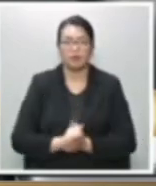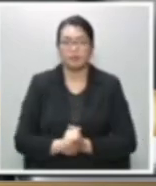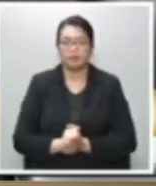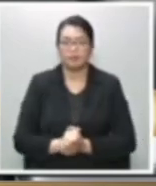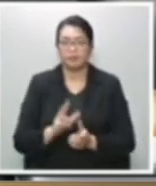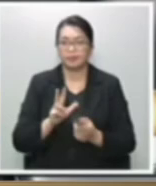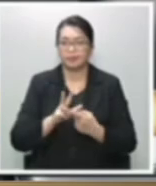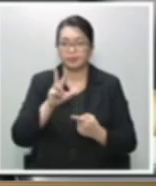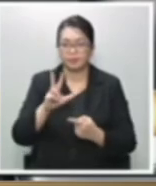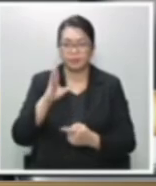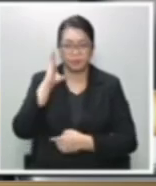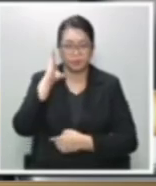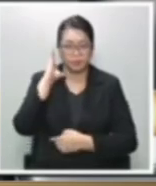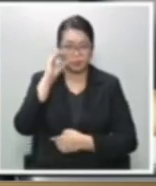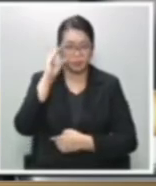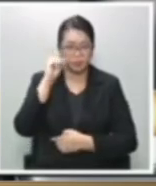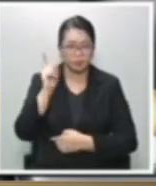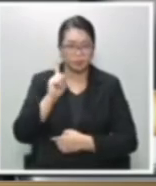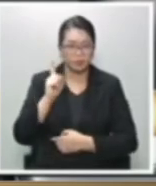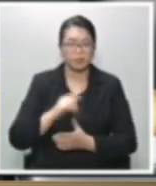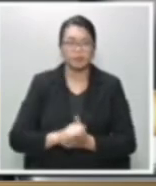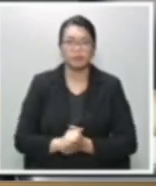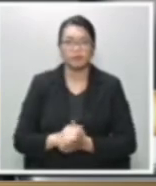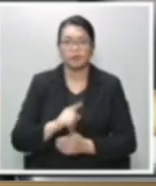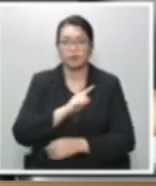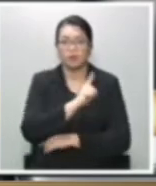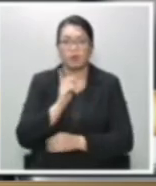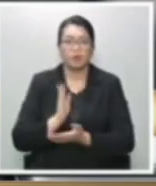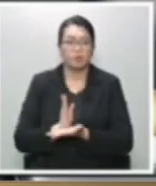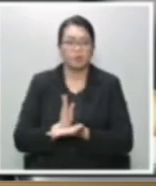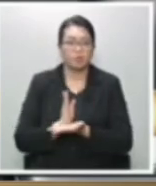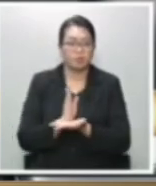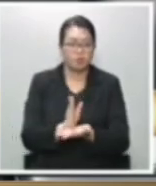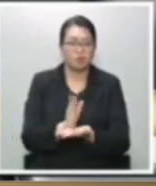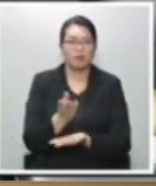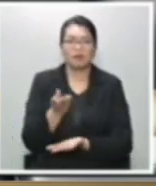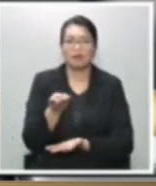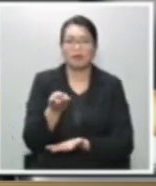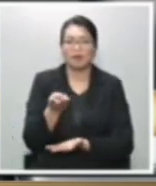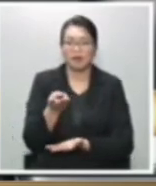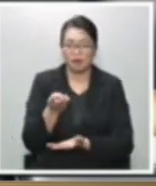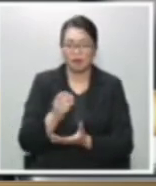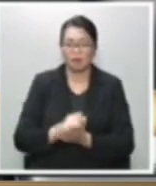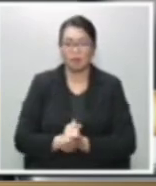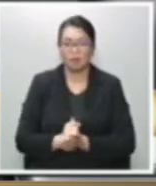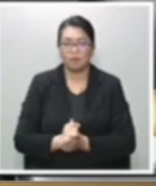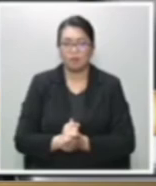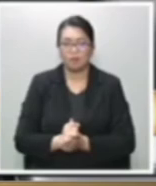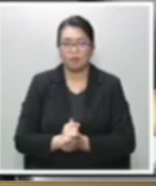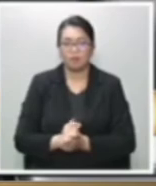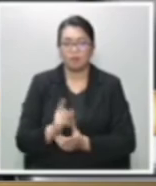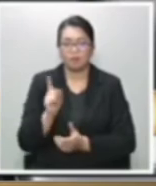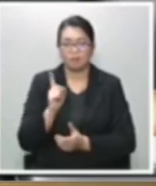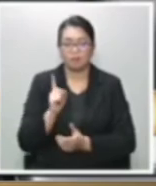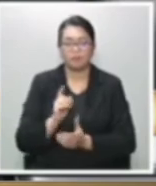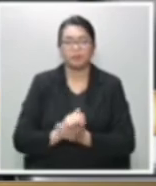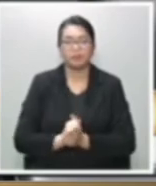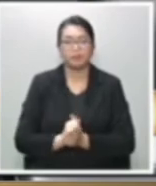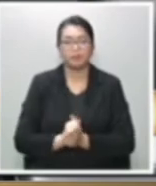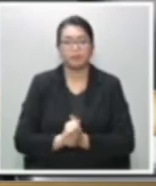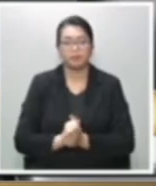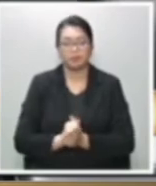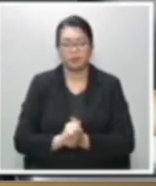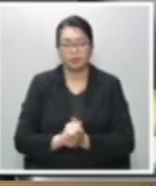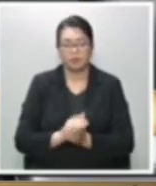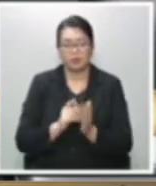เนื่องจากวันพรุ่งนี้จะเป็นวันงานประเพณีบุญข้าวจี่ใหญ่เพื่อสักการะองค์พระชัยเชษฐาของพี่น้องชา